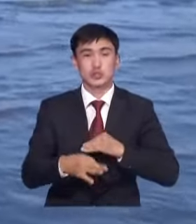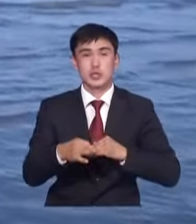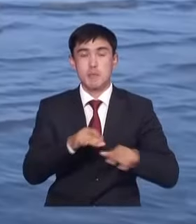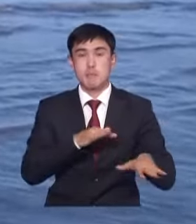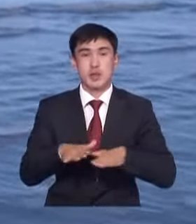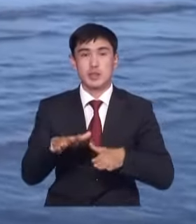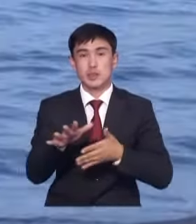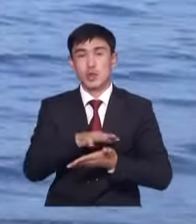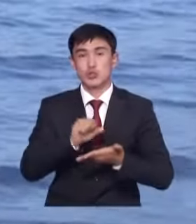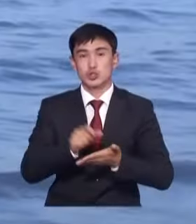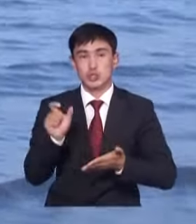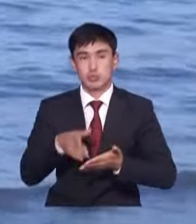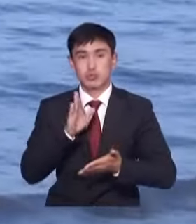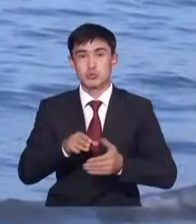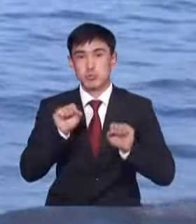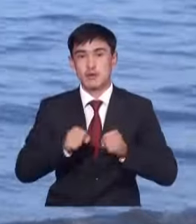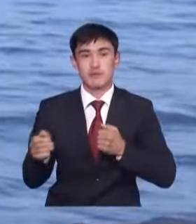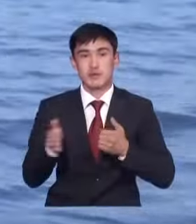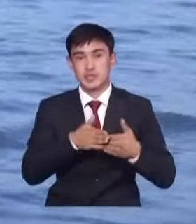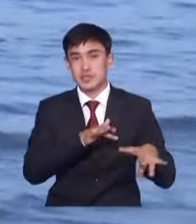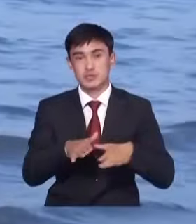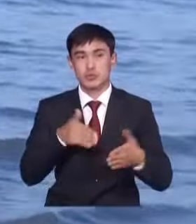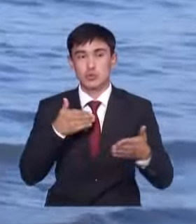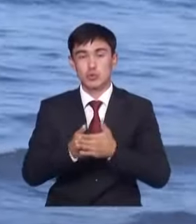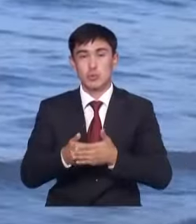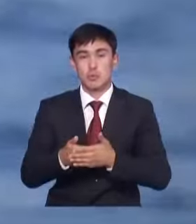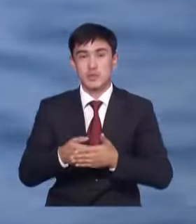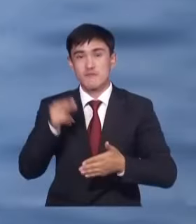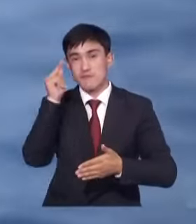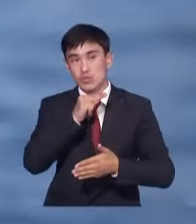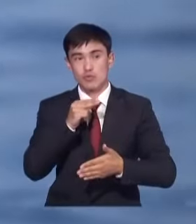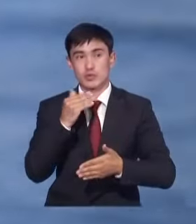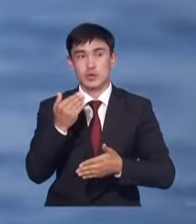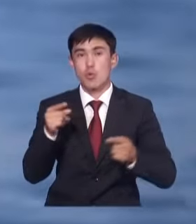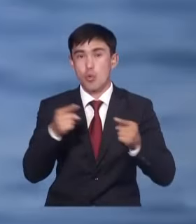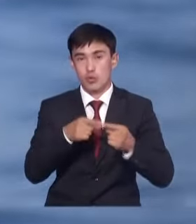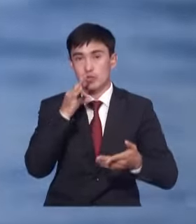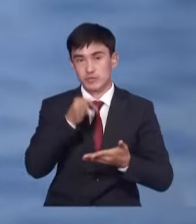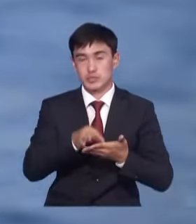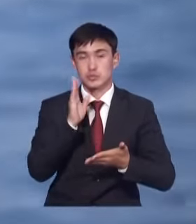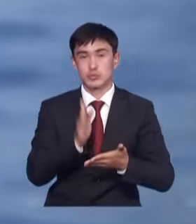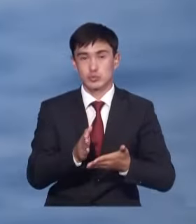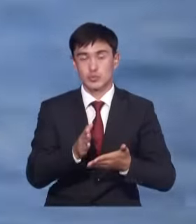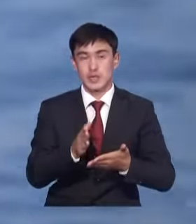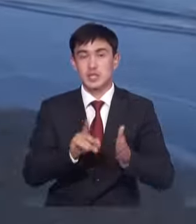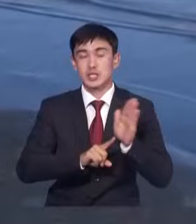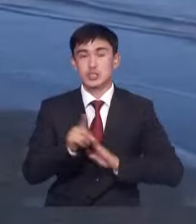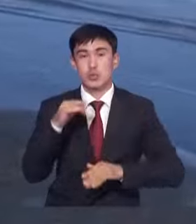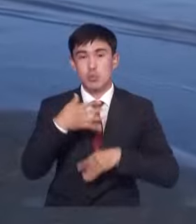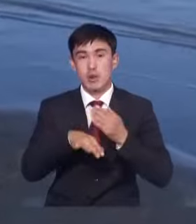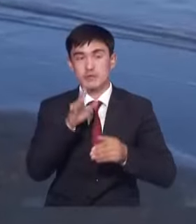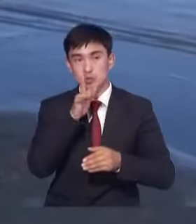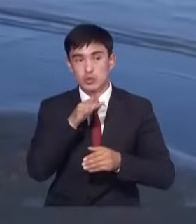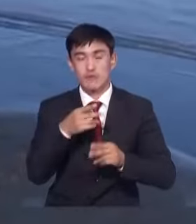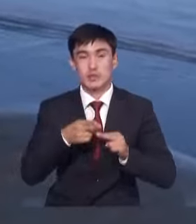отношении нарушителей принимаются крайние правовые действия, вплоть до привлечения виновных лиц к уголовной ответственности. С начала купального